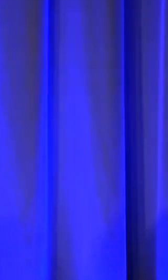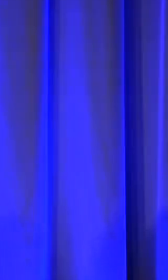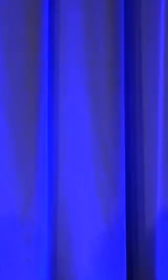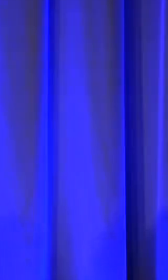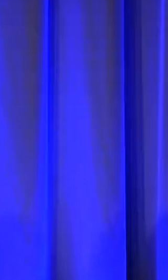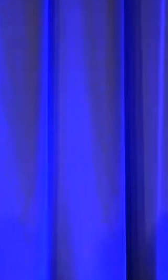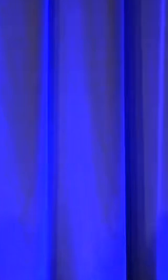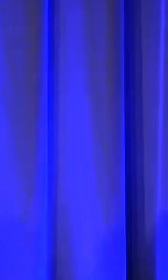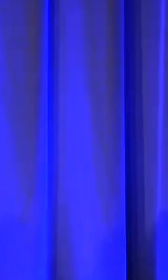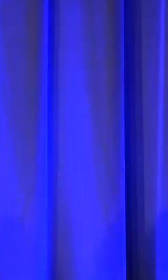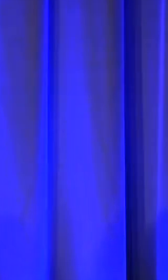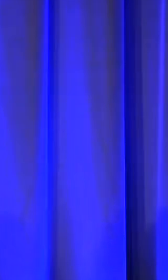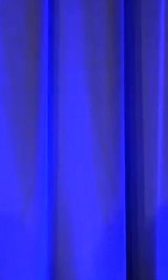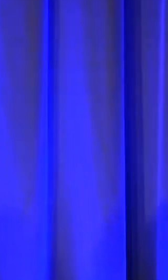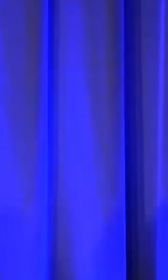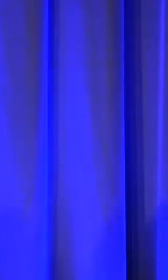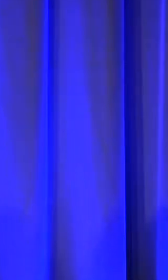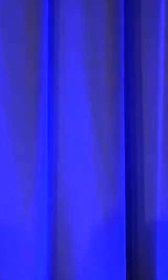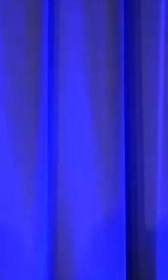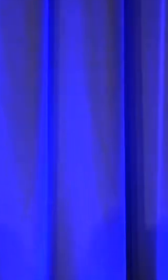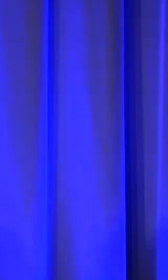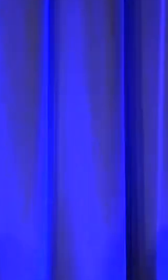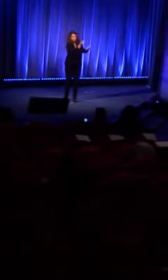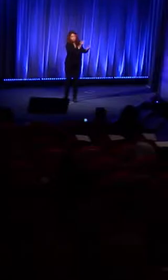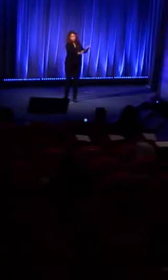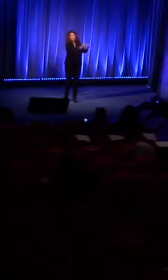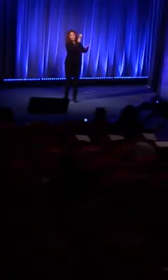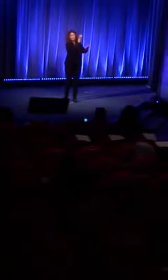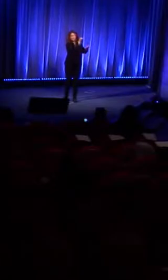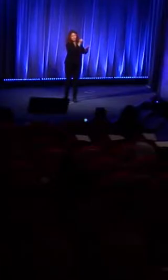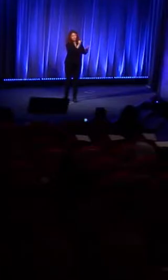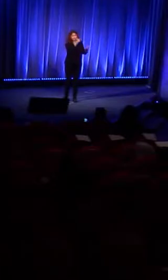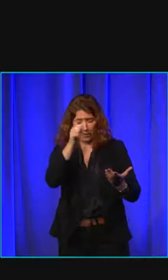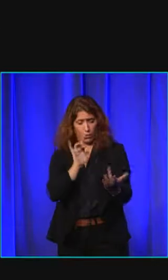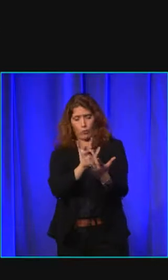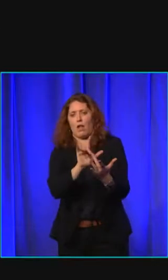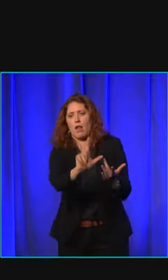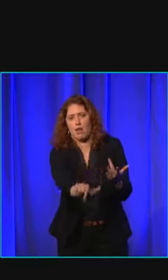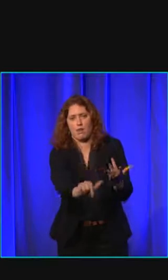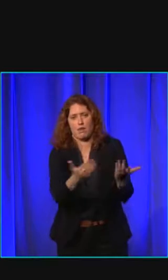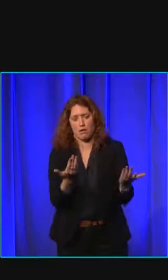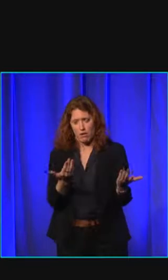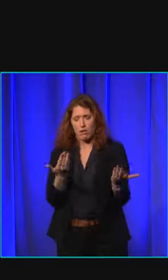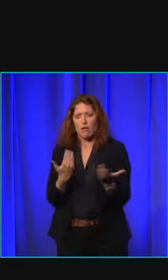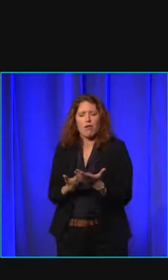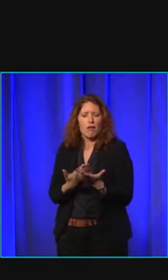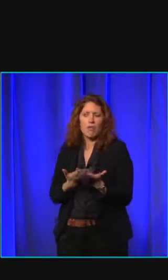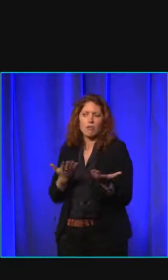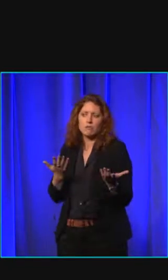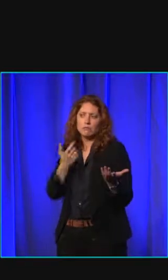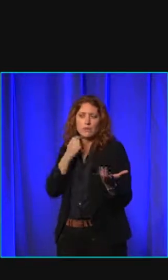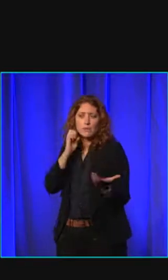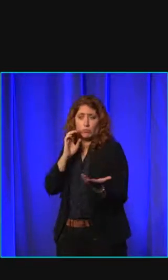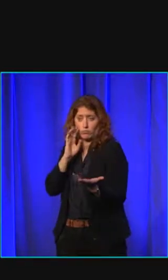il saisit, il a un contact avec le kimono. Et vous voyez, donc c'est l'essence